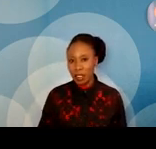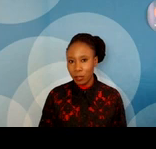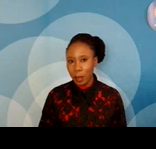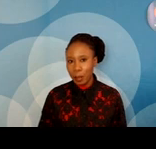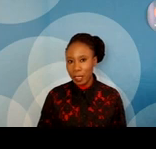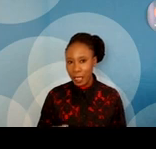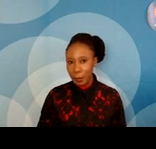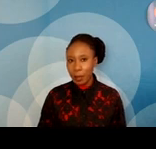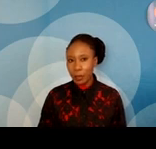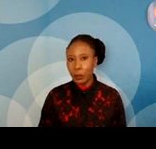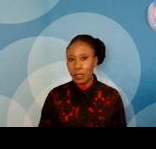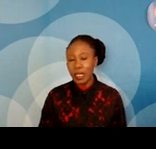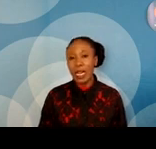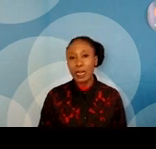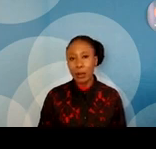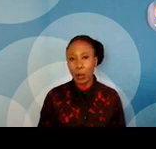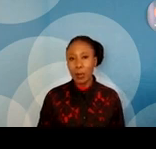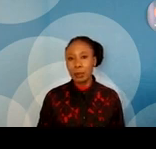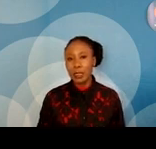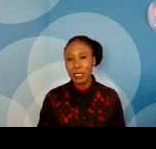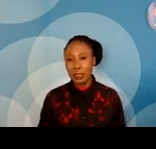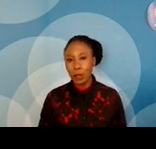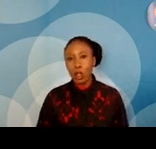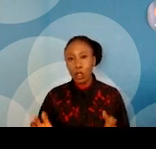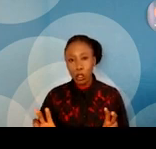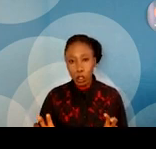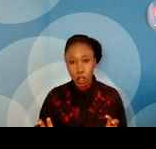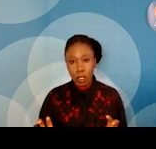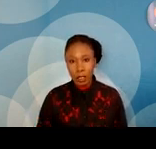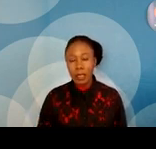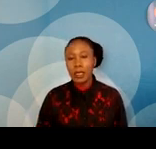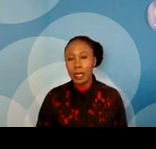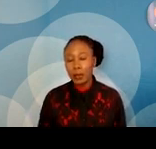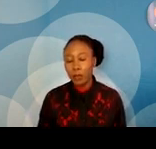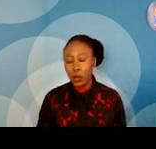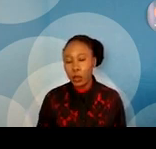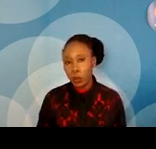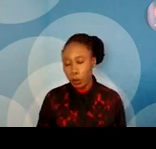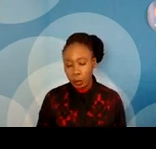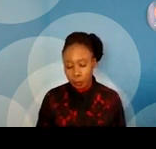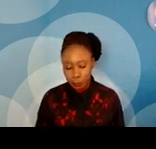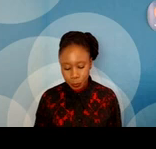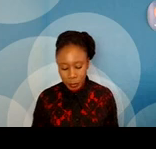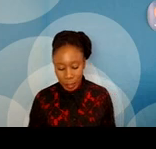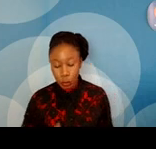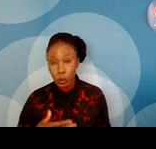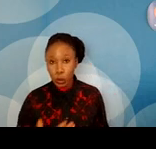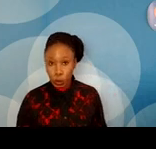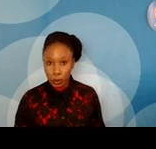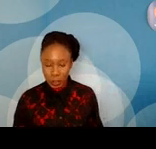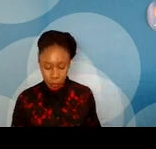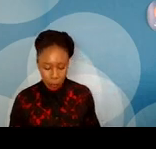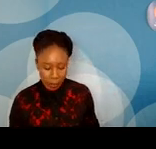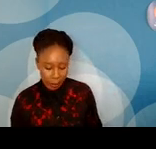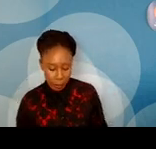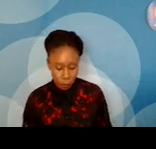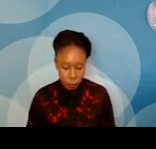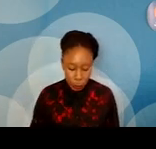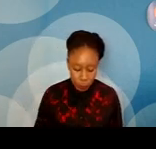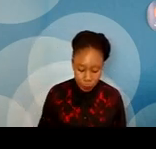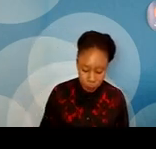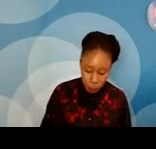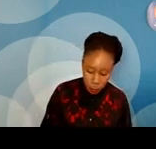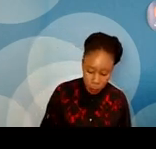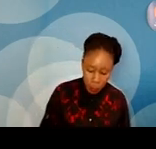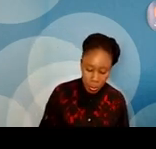över 55 eller gammal, utan det handlade om att man inte var yngre än 40 år. Alltså ung, det som vi betecknar